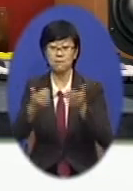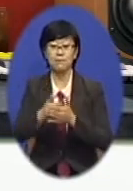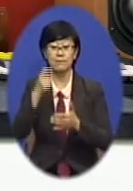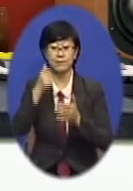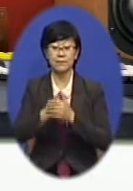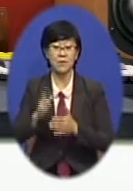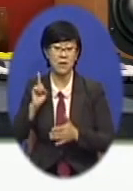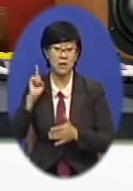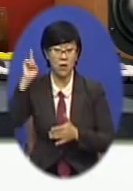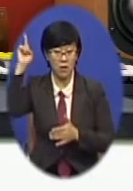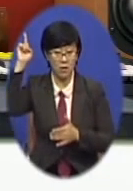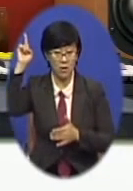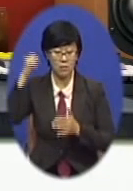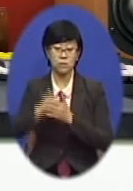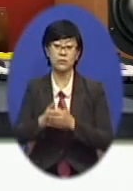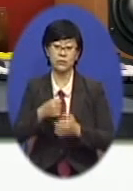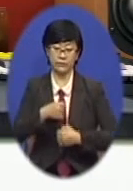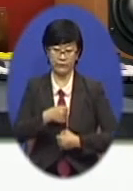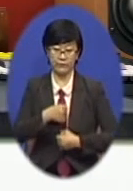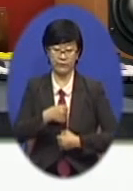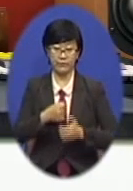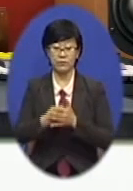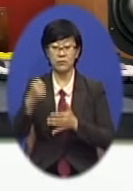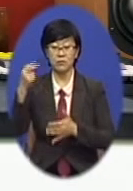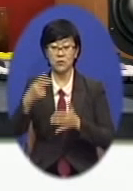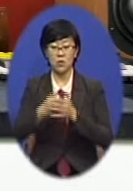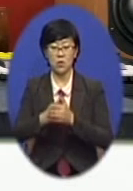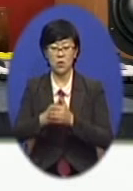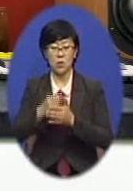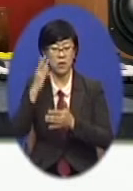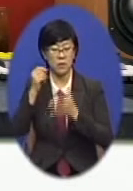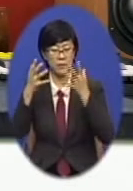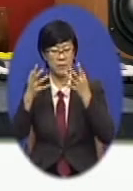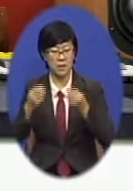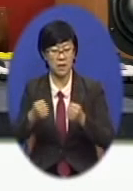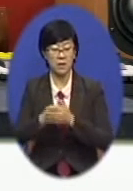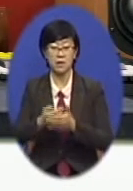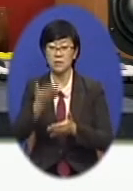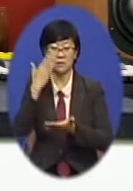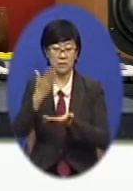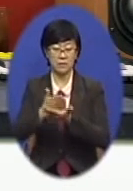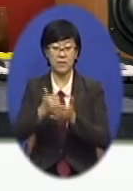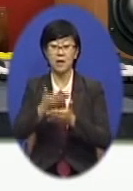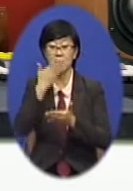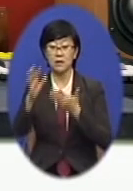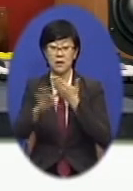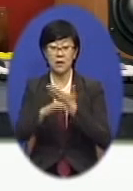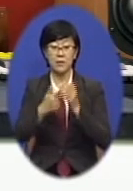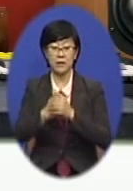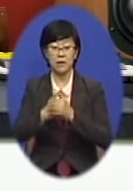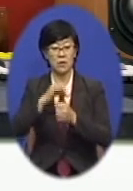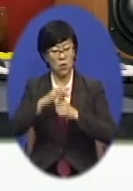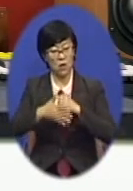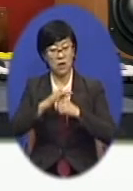일단은 혈압을 조심을 하셔야 되고요. 네. 기름진 음식은 주의를 하시고 아이고. 그러면 채소를 많이 먹어야